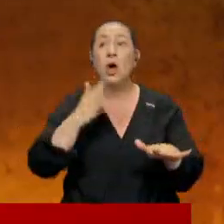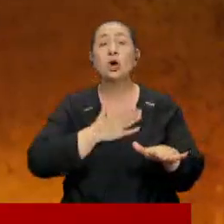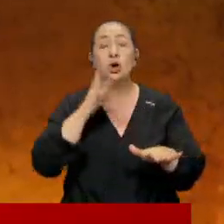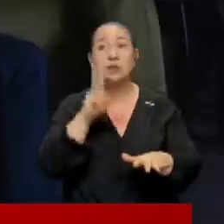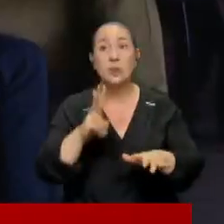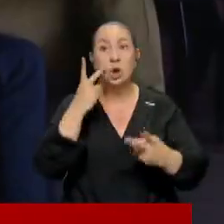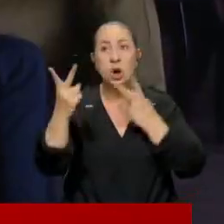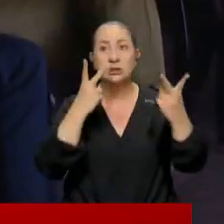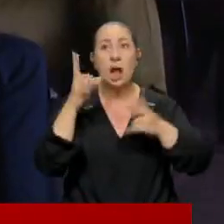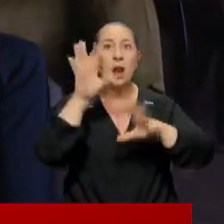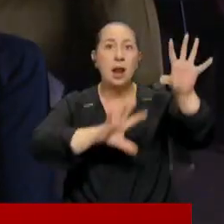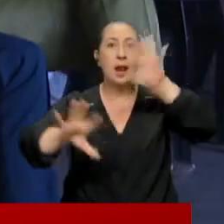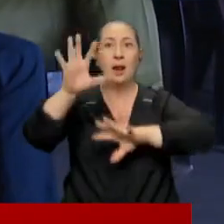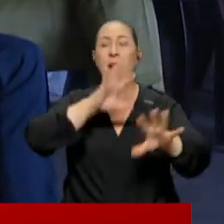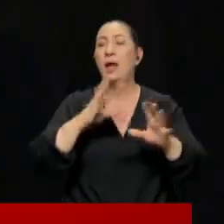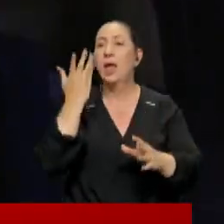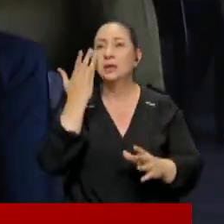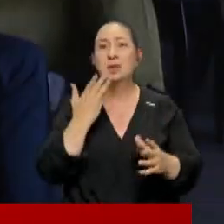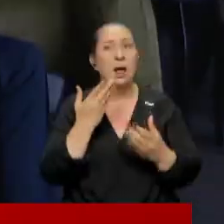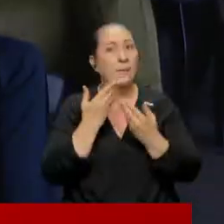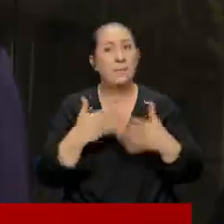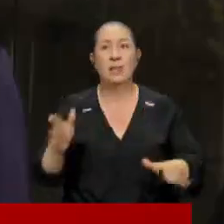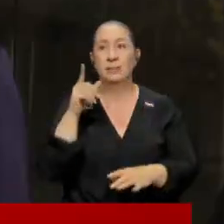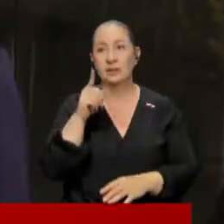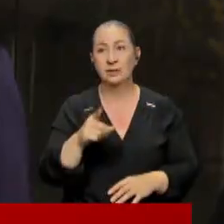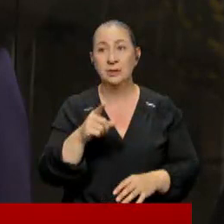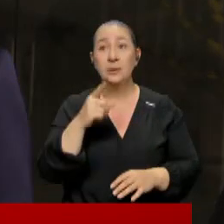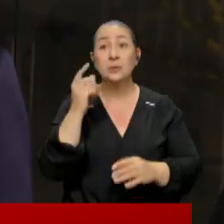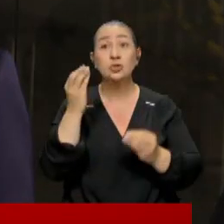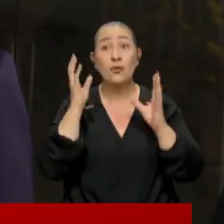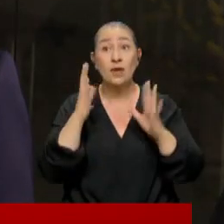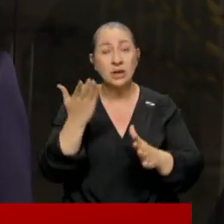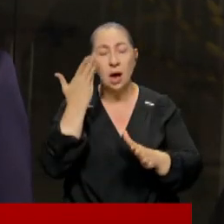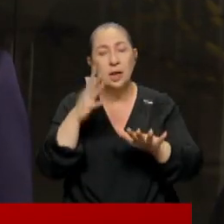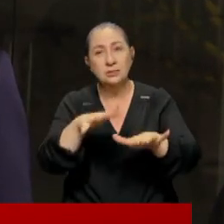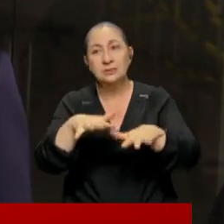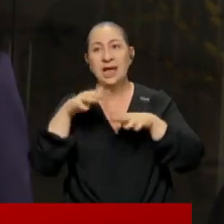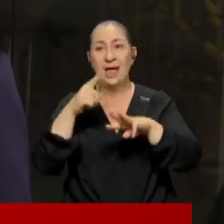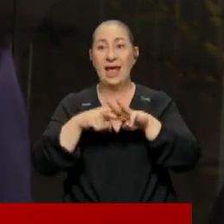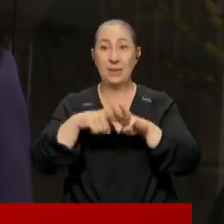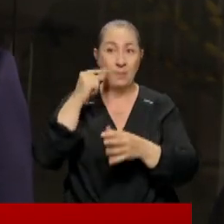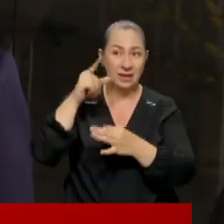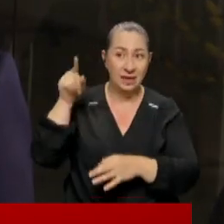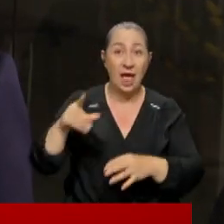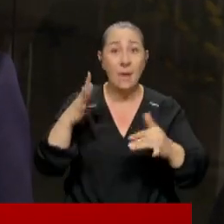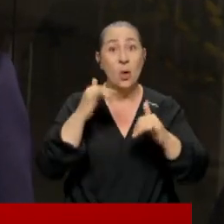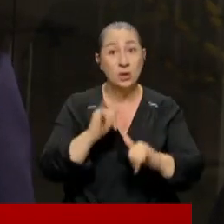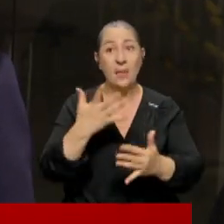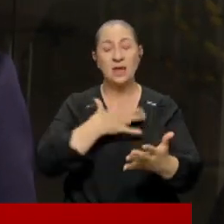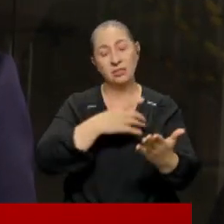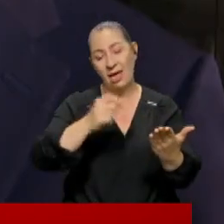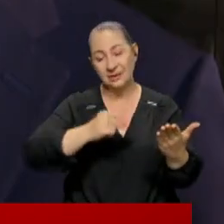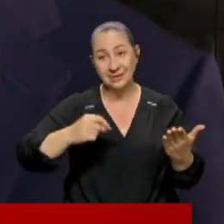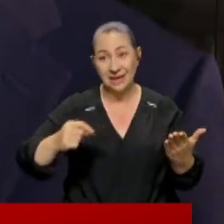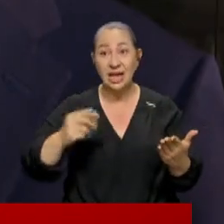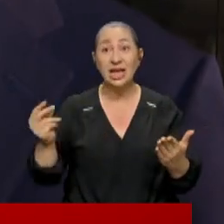gösteriminde görsel efektleriyle izleyenlere hayran bıraktı. Dünyada birçok hayran kitlesine ulaşmış Engin Akyürek'in hem oynadığı hem de kaleme